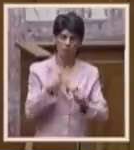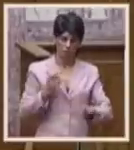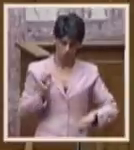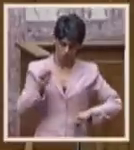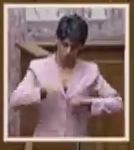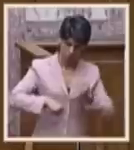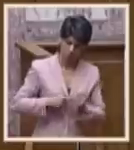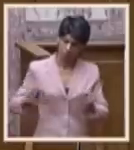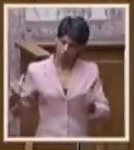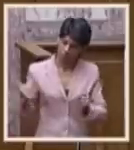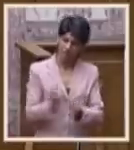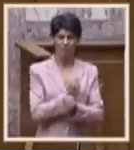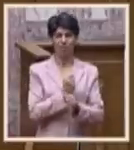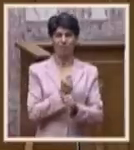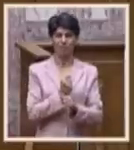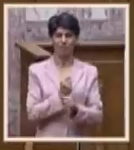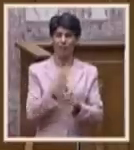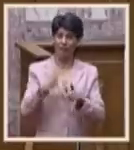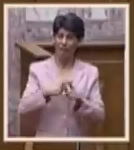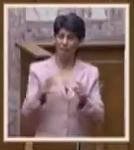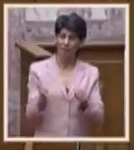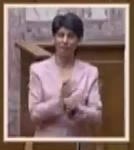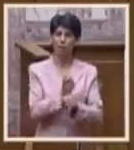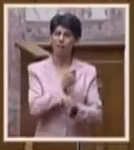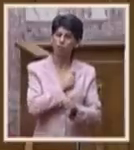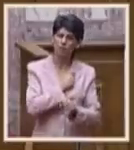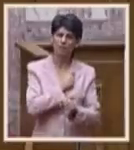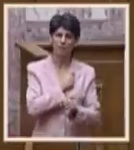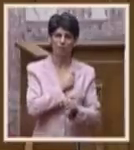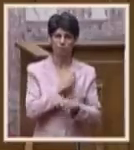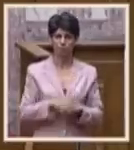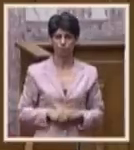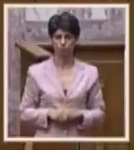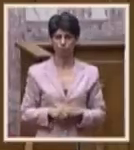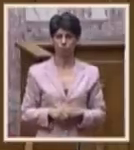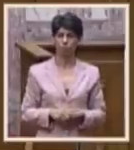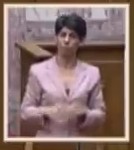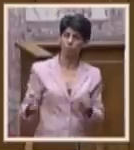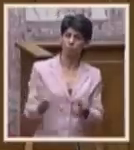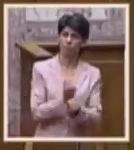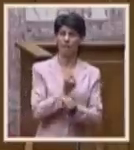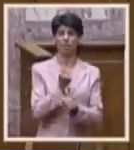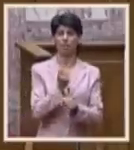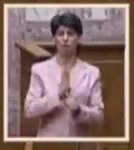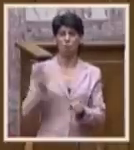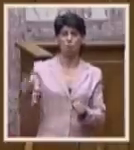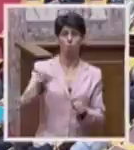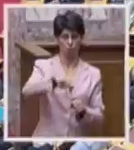αυτή την κέρδισα, την κερδίσαμε, την κέρδισε η Ελλάδα με την αξιοπιστία της, την κέρδισαν οι πολίτες αυτής της χώρας.